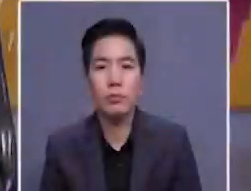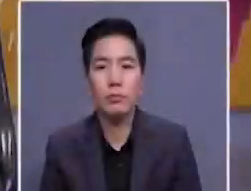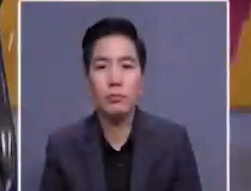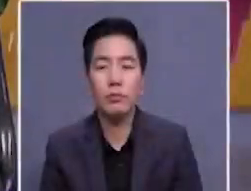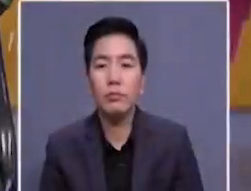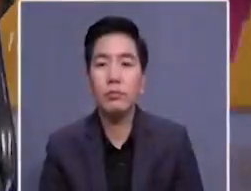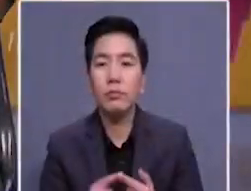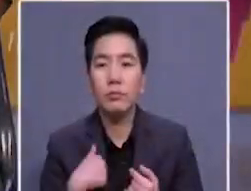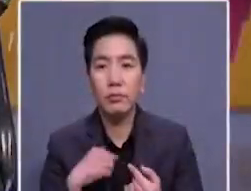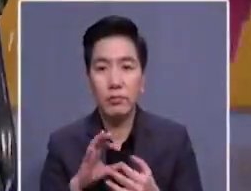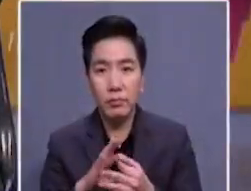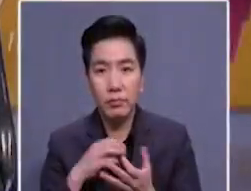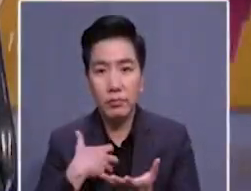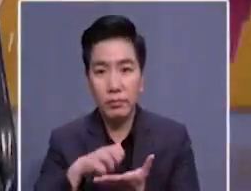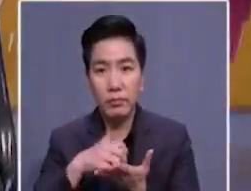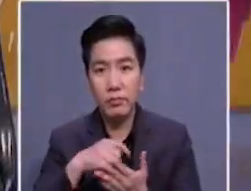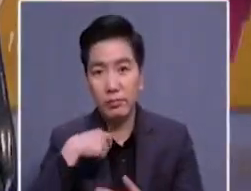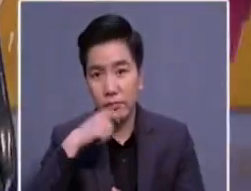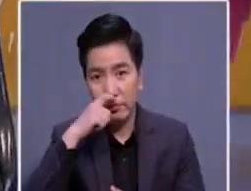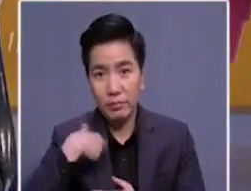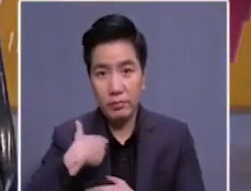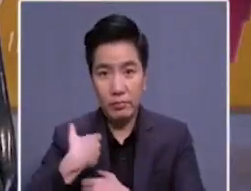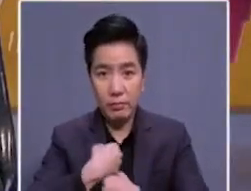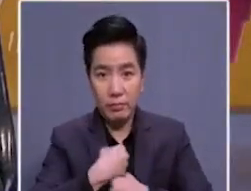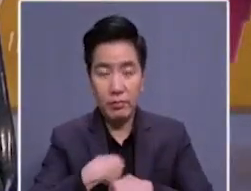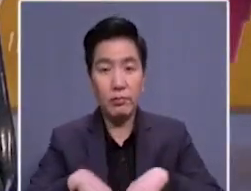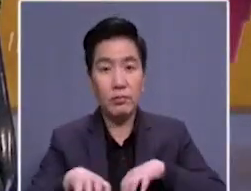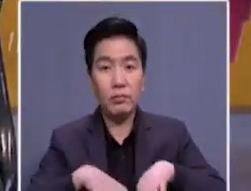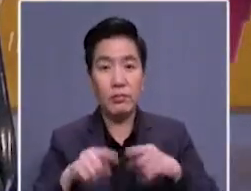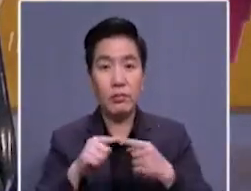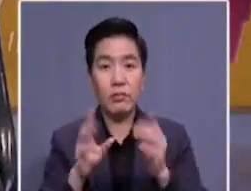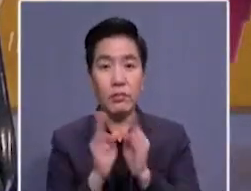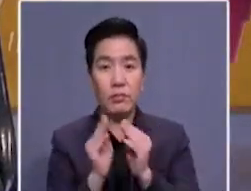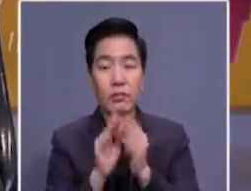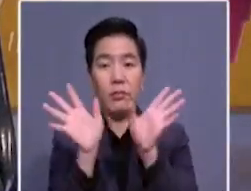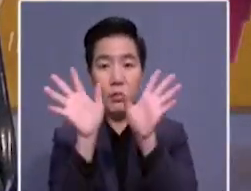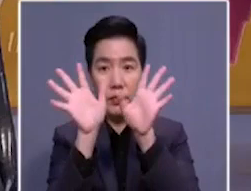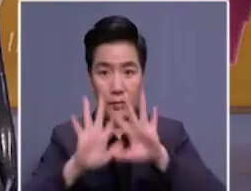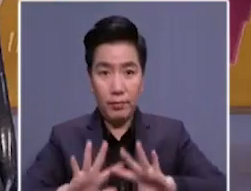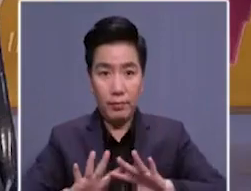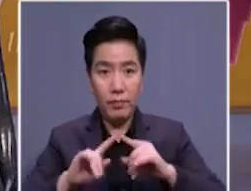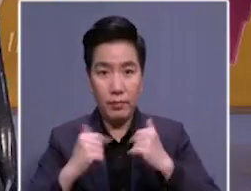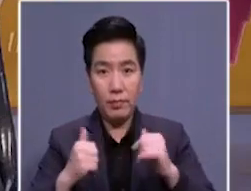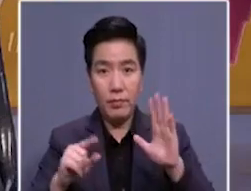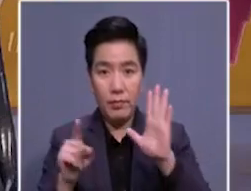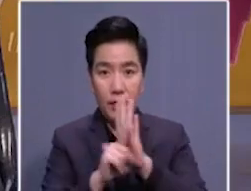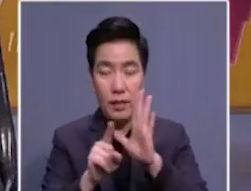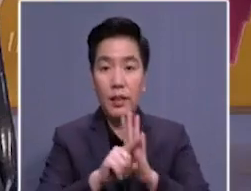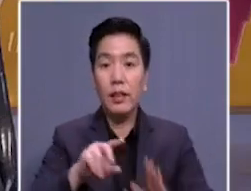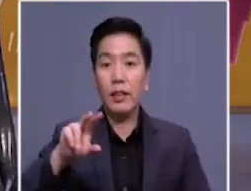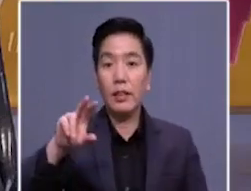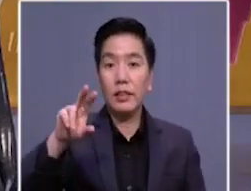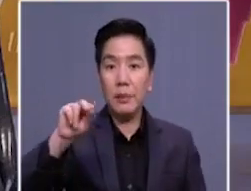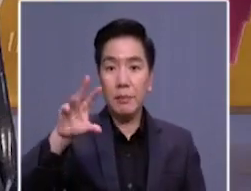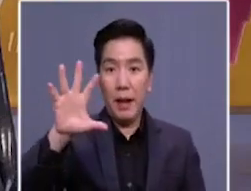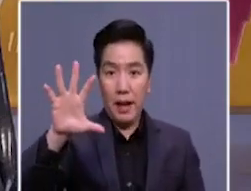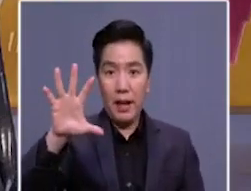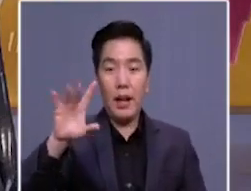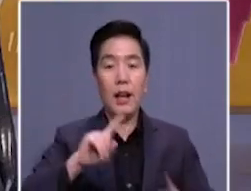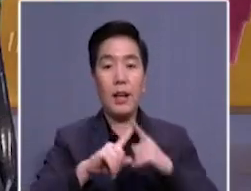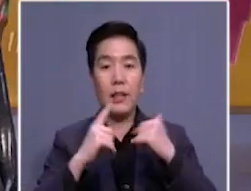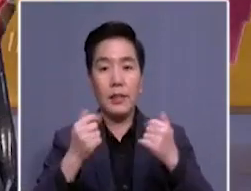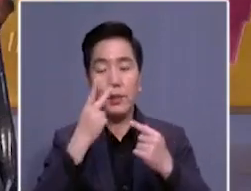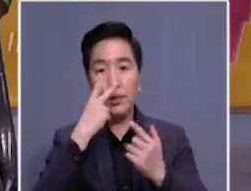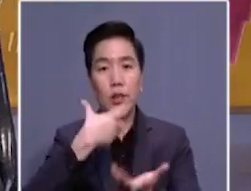เอาละครับท่านผู้ชมครับตอนนี้ประเทศไทยเราเป็นเจ้าภาพนะครับจัดประชุมสุดยอดอาเซียนครั้งที่35นะครับเดี๋ยวเร